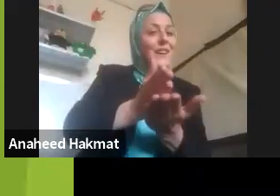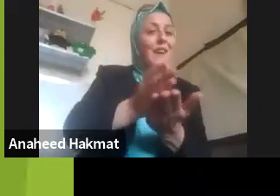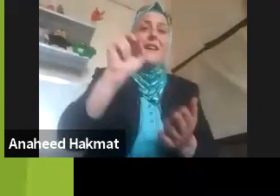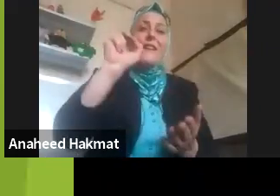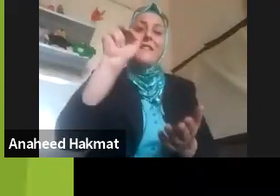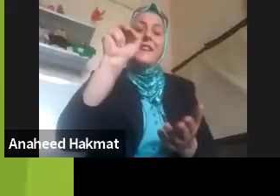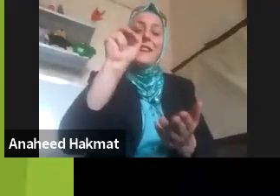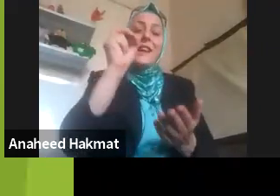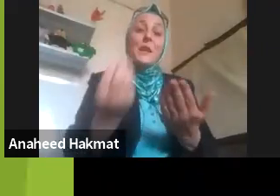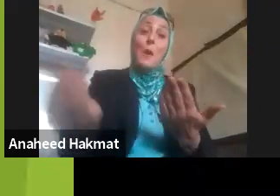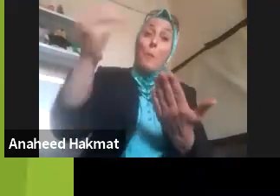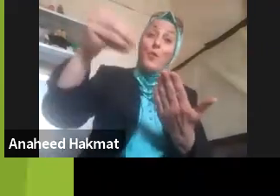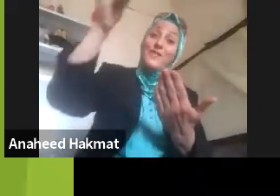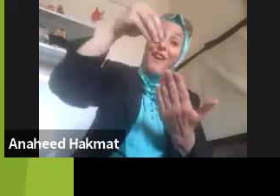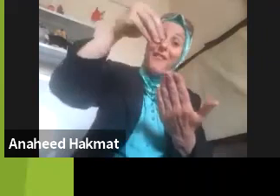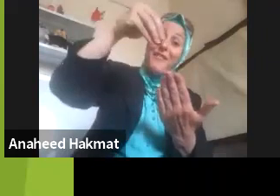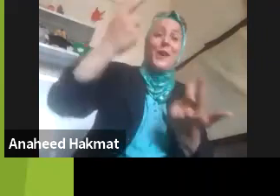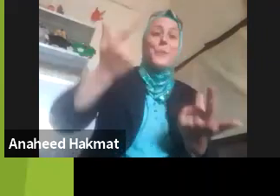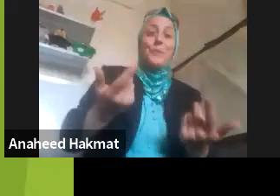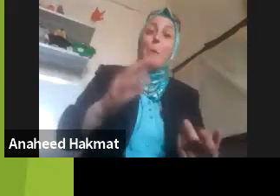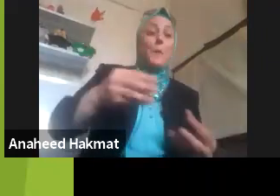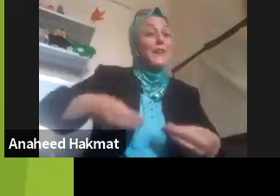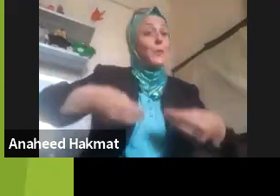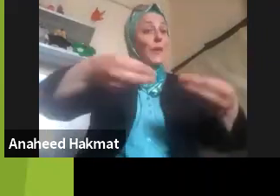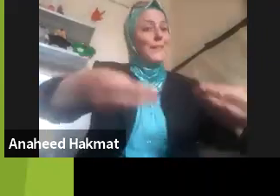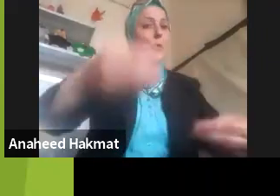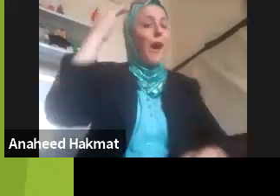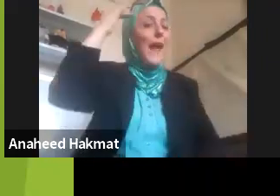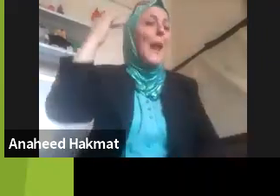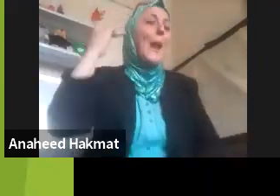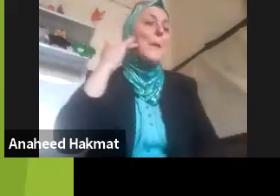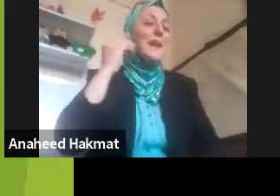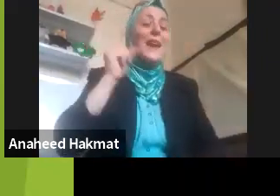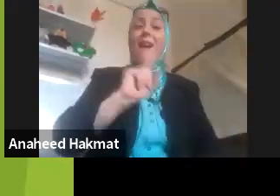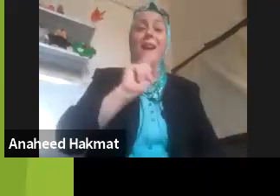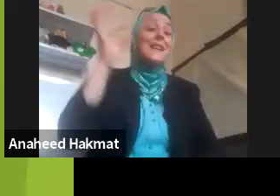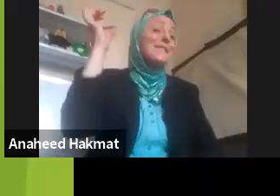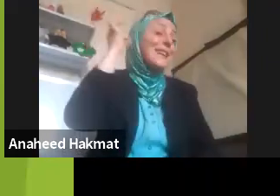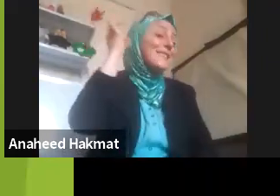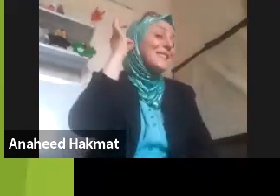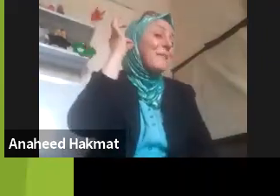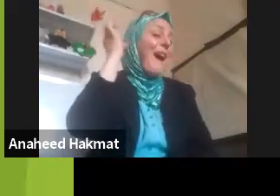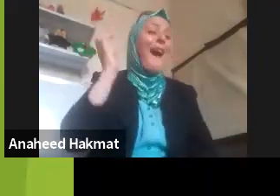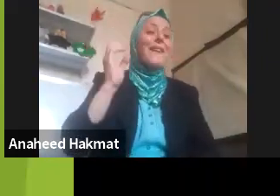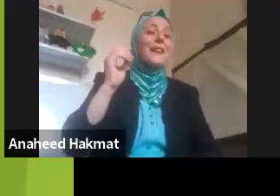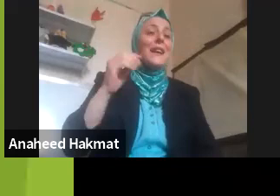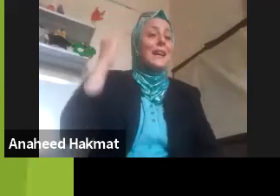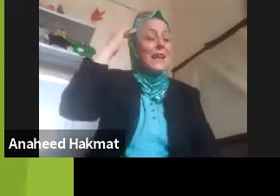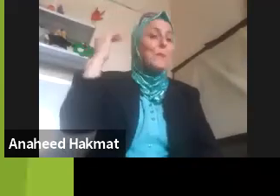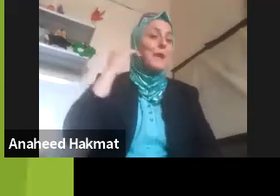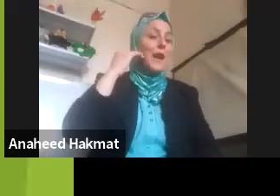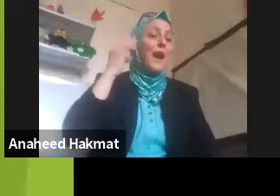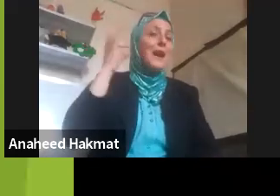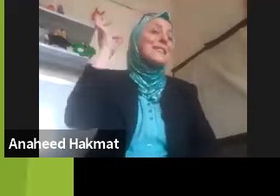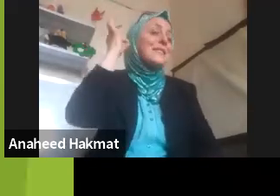ممكن أن تقدمها المرأة، ليس استماعا للمرأة إنما إصغاء للمرأة،